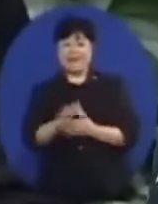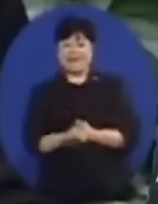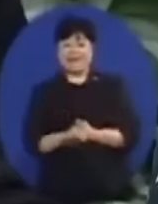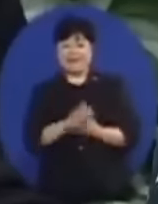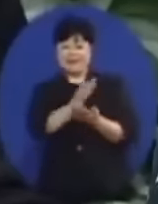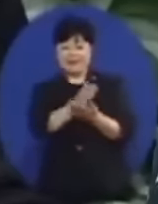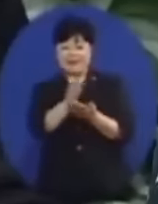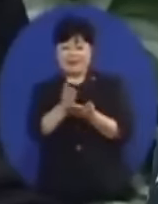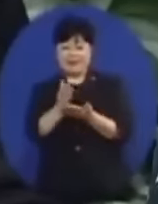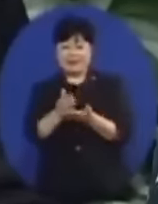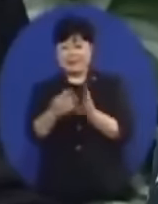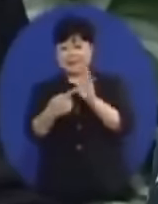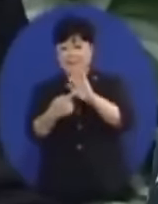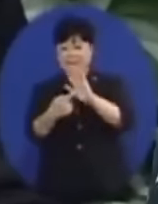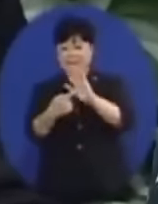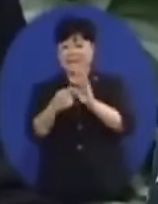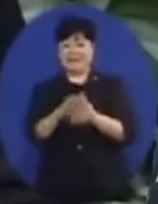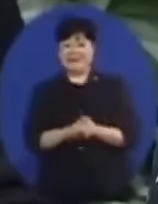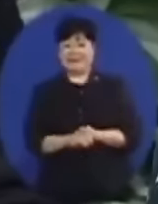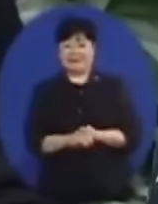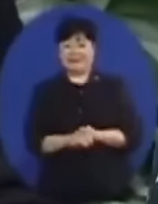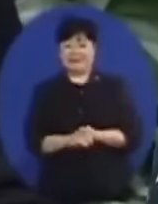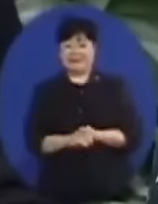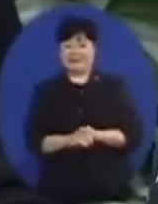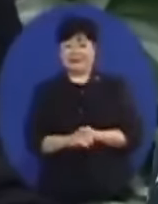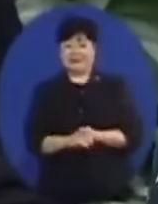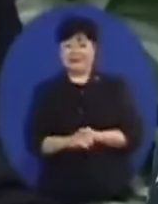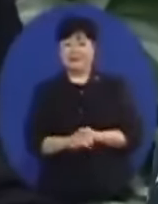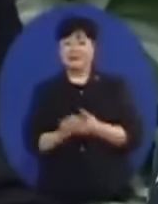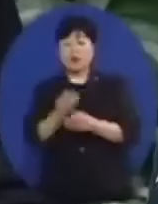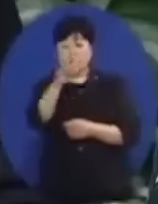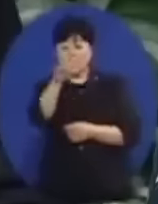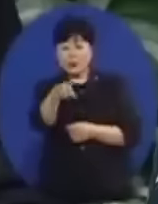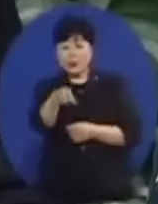컴퓨터 이런 것들이 나왔는데, 이런 것이 나온 것은